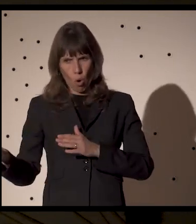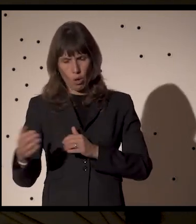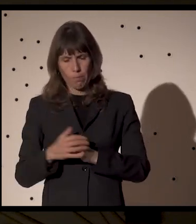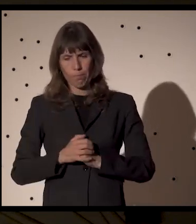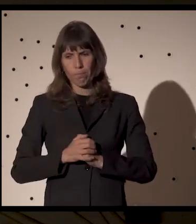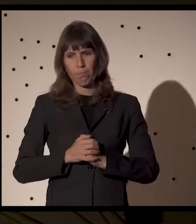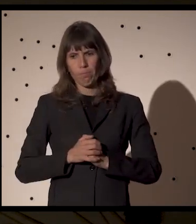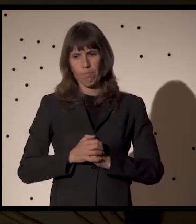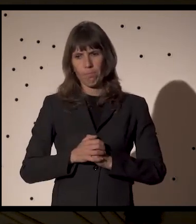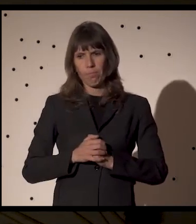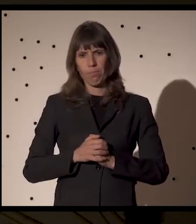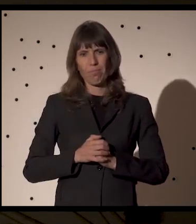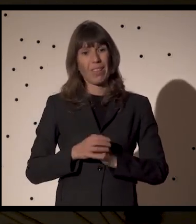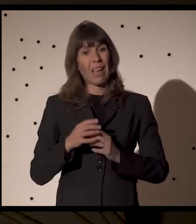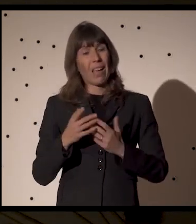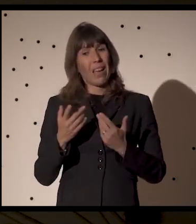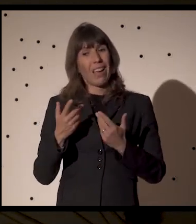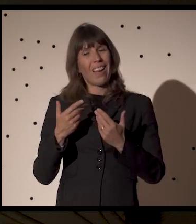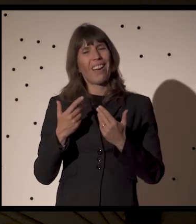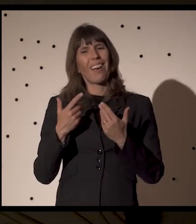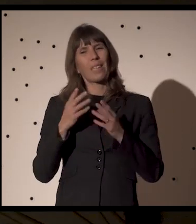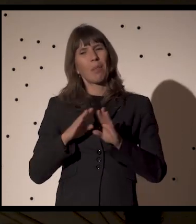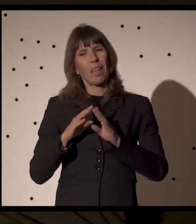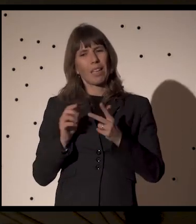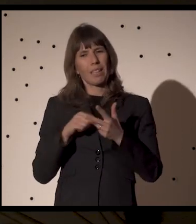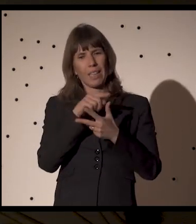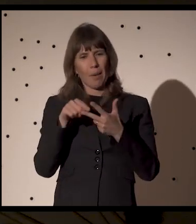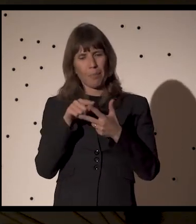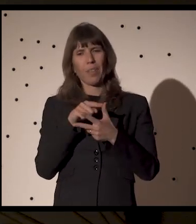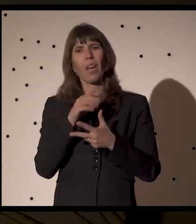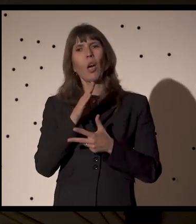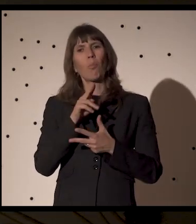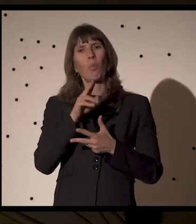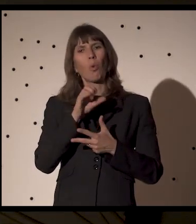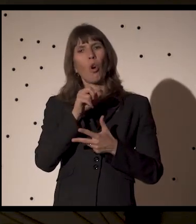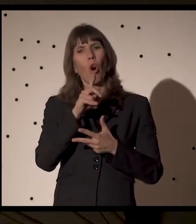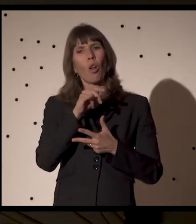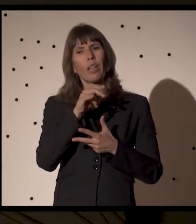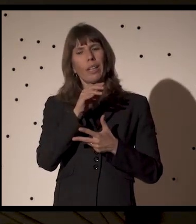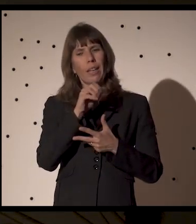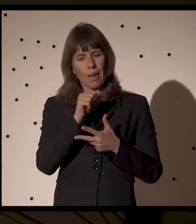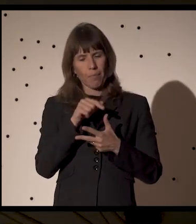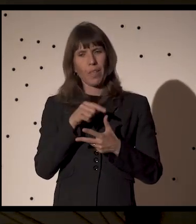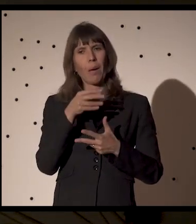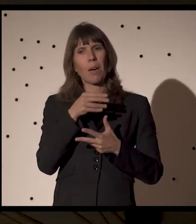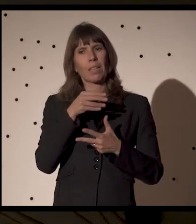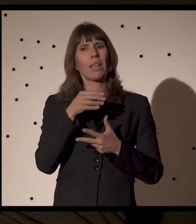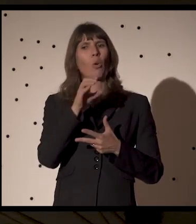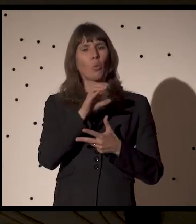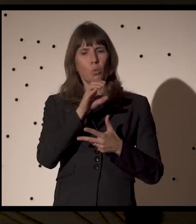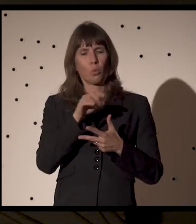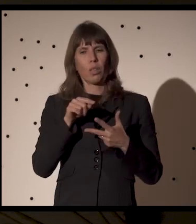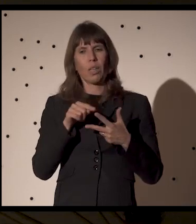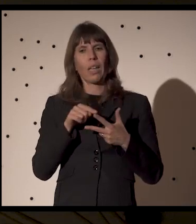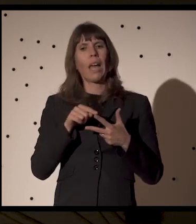in particolare Sono tre i lavori a cui mi riferisco sono bucolica di Marta cuscunà limiti The Edition di